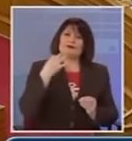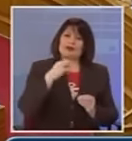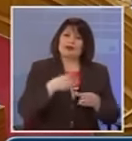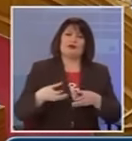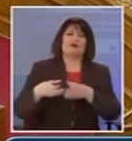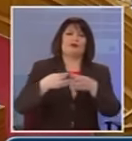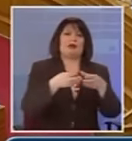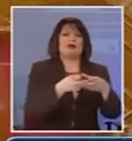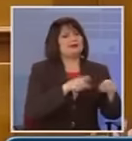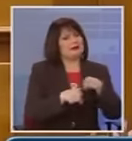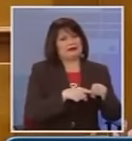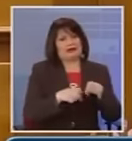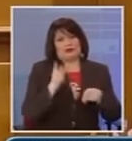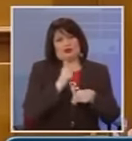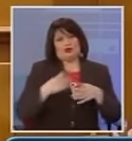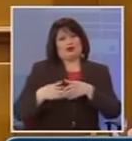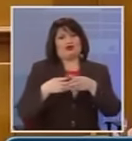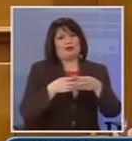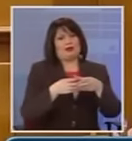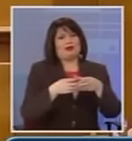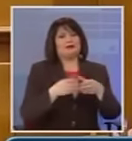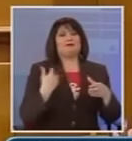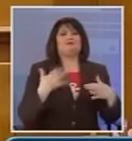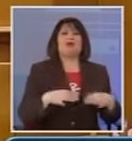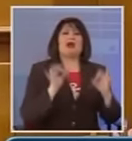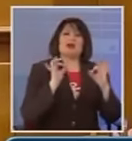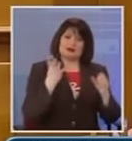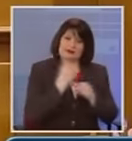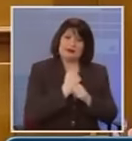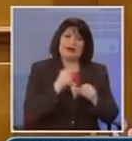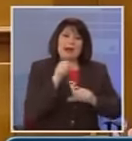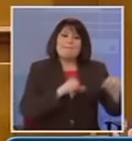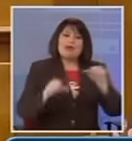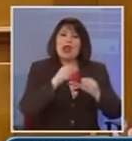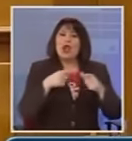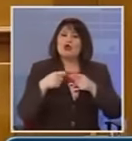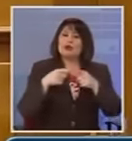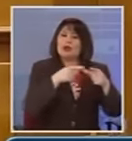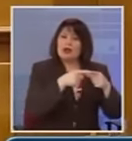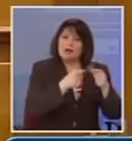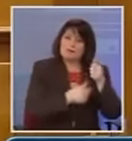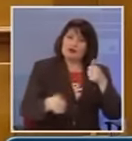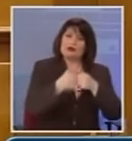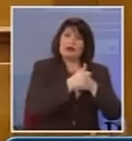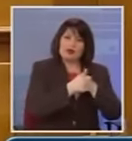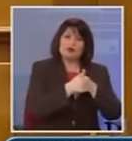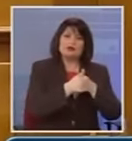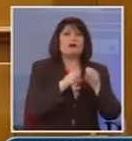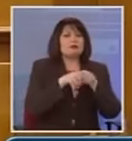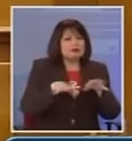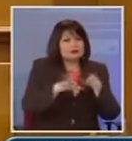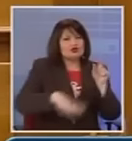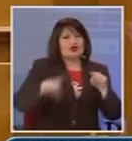ευάλωτες κοινωνικές ομάδες και που ξεκίνησε ήδη με επιτυχία, πιλωτικά. Προτεραιότητά μας ήταν να γενικευτεί σε όλη την